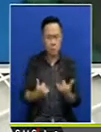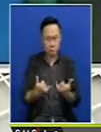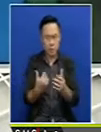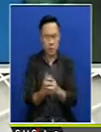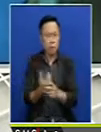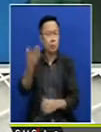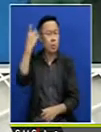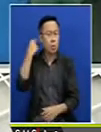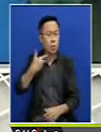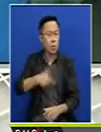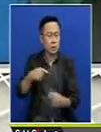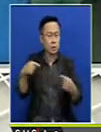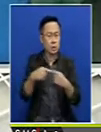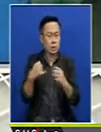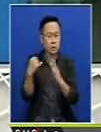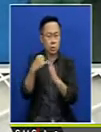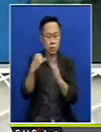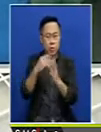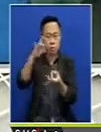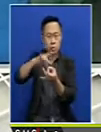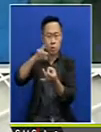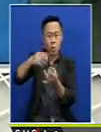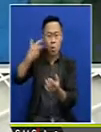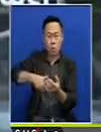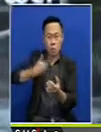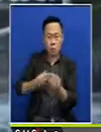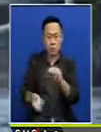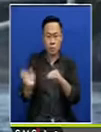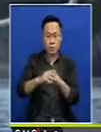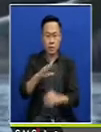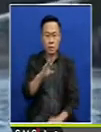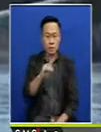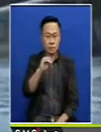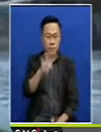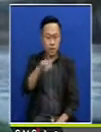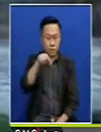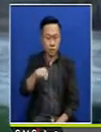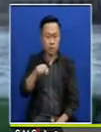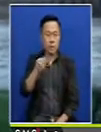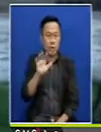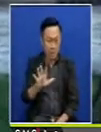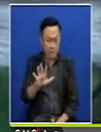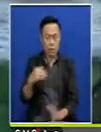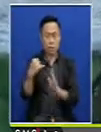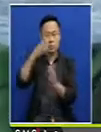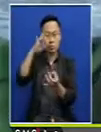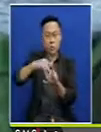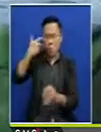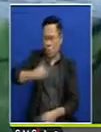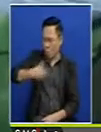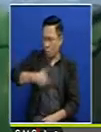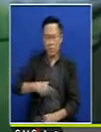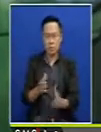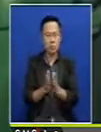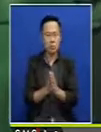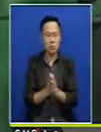ยเฉพาะเมื่อวานนี้ที่บริเวณของจังหวัดสุโขทัยครับอุณหภูมิทะยานขึ้นไปอยู่ที่ 44.5 องศาเซลเซียสเกือบ